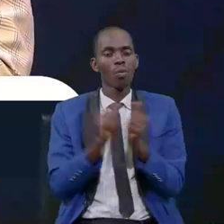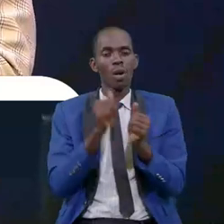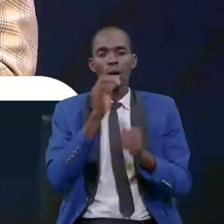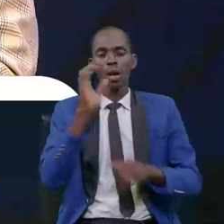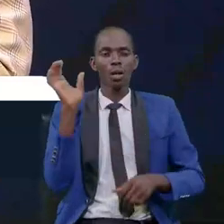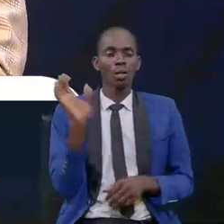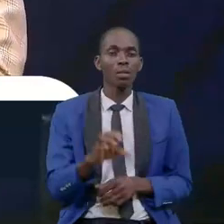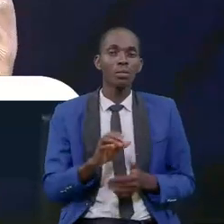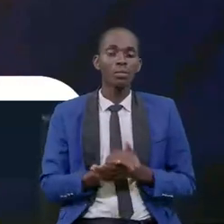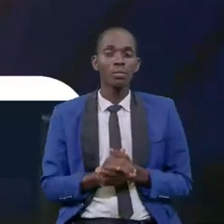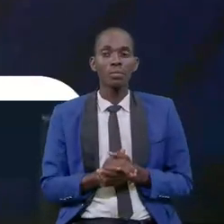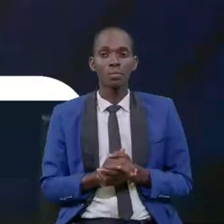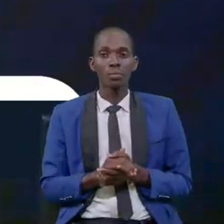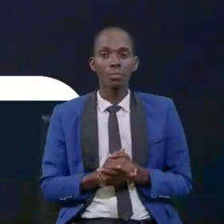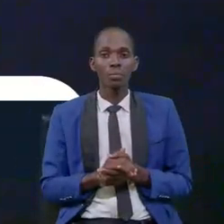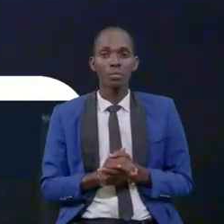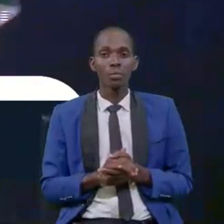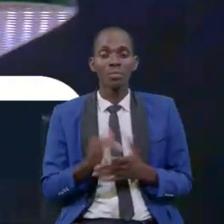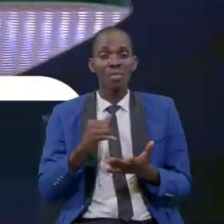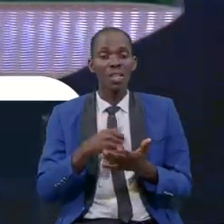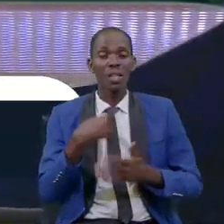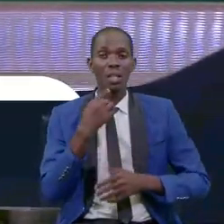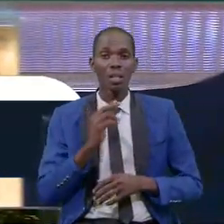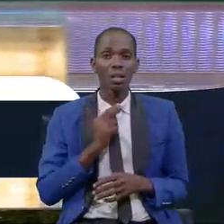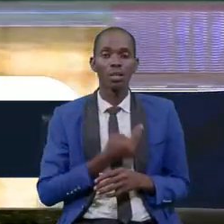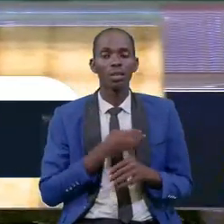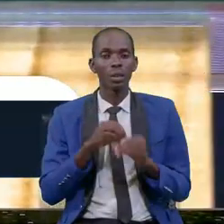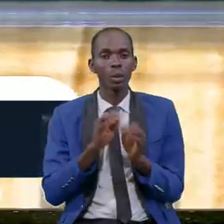le pays d'interdit.